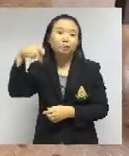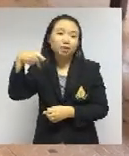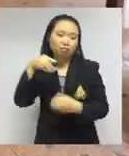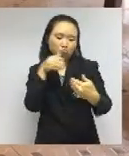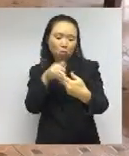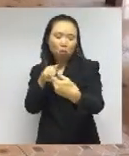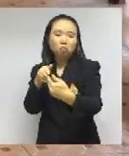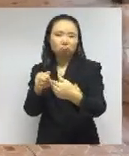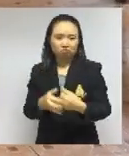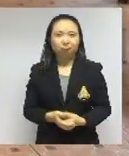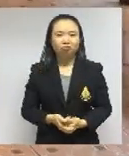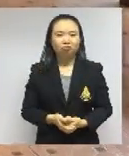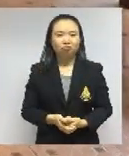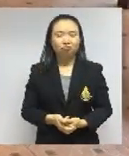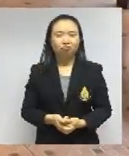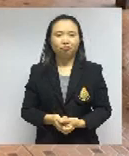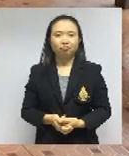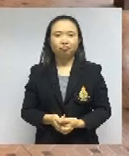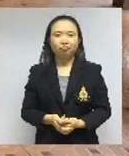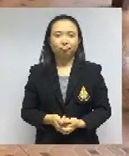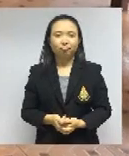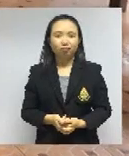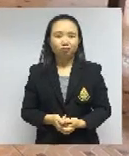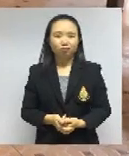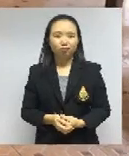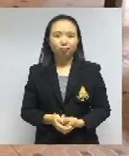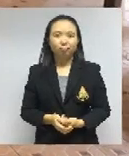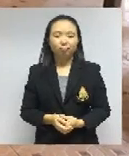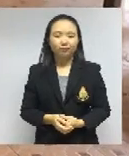กษาเฉพาะบุคคลหรือ IEP